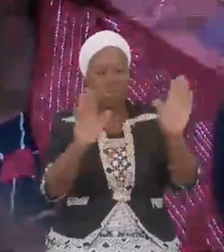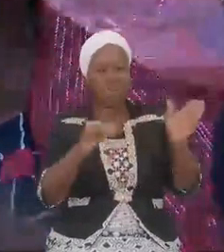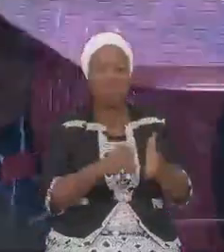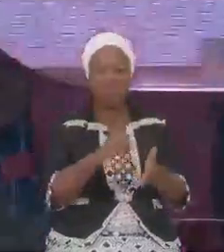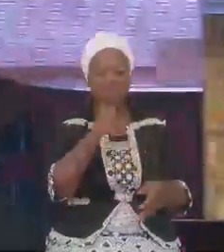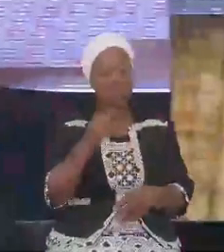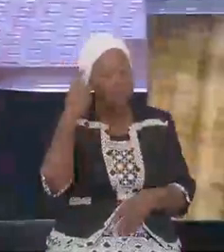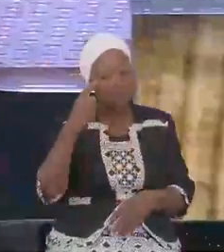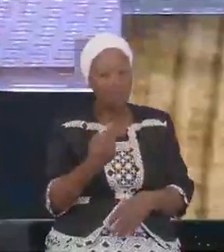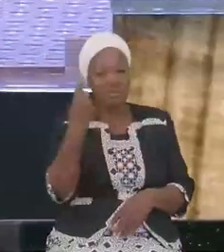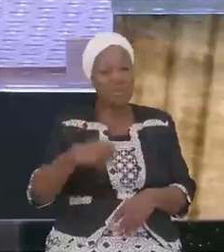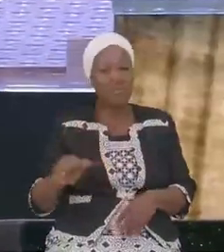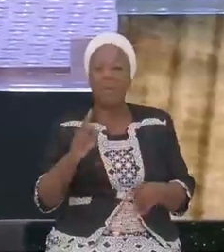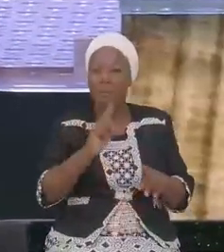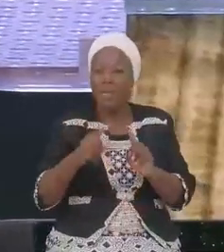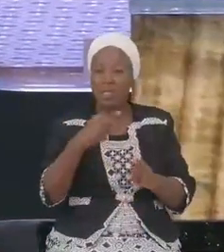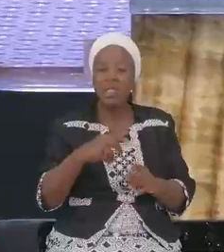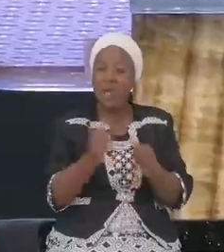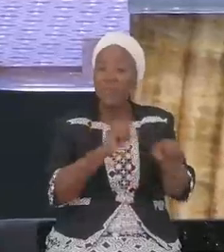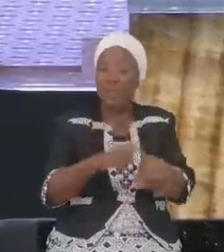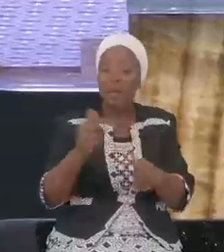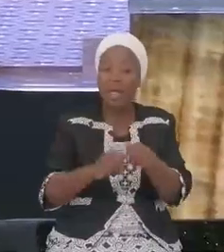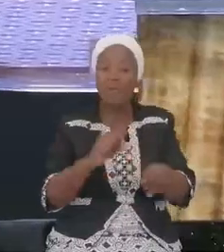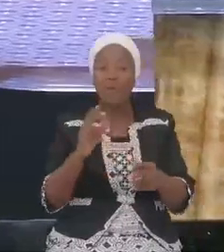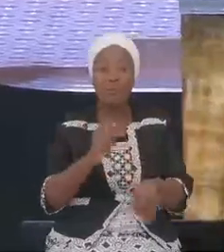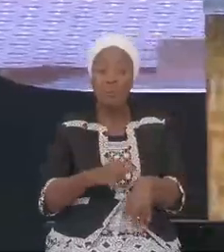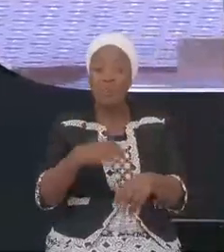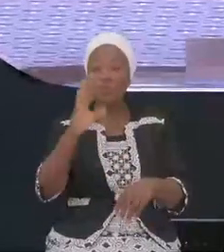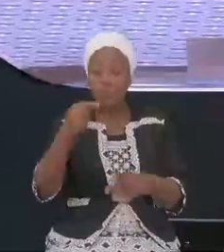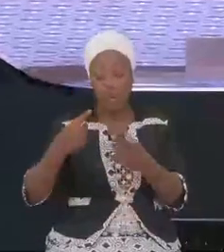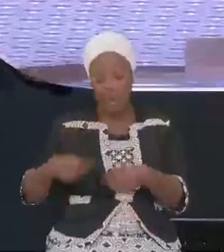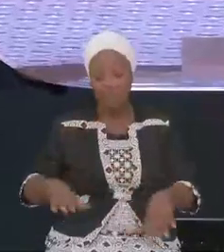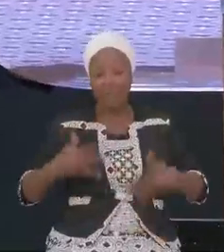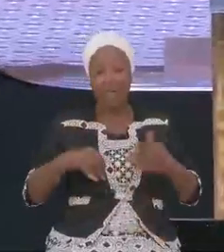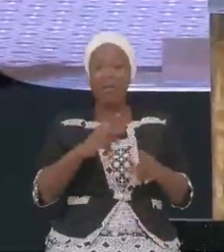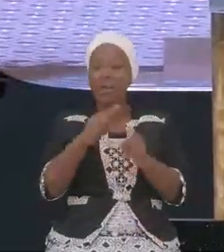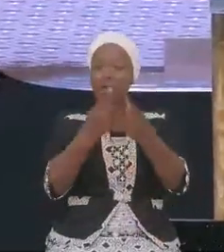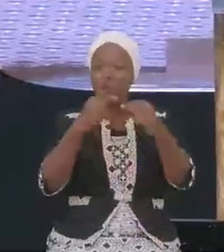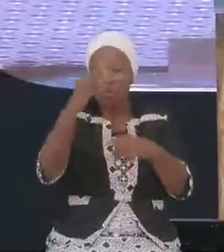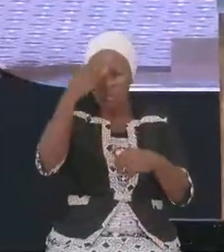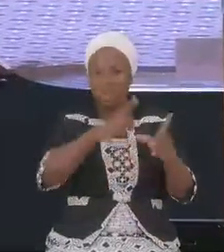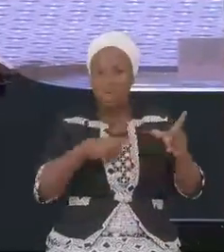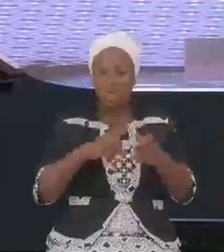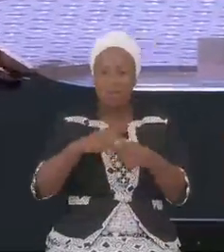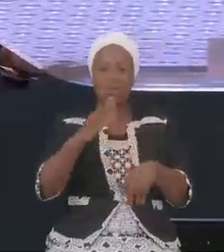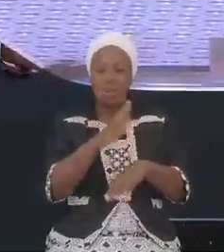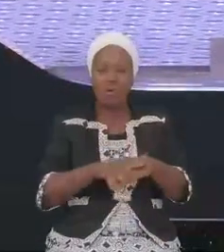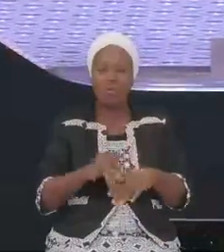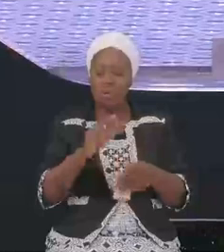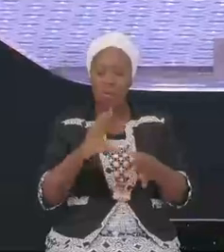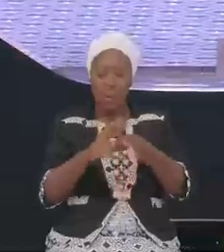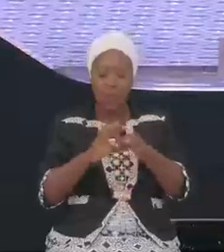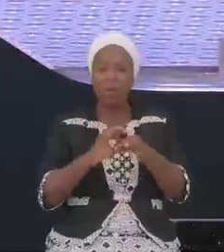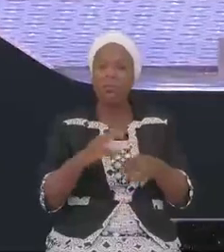Mais il dit toujours, chaque étape de votre vie, lorsque vous venez de connaître le Seigneur, tu deviens son peuple, il devient ton